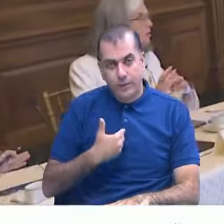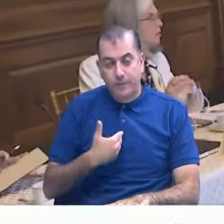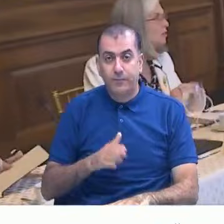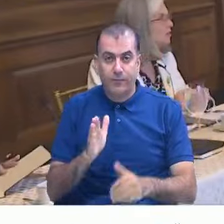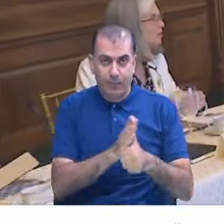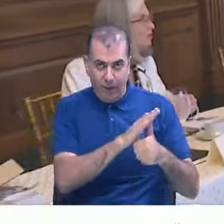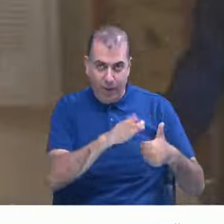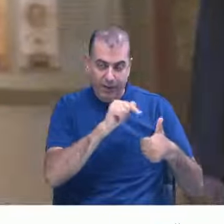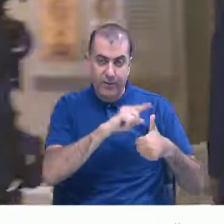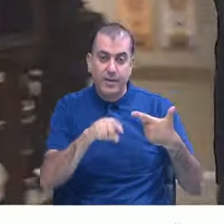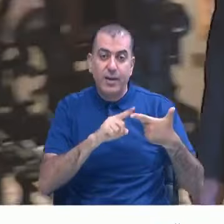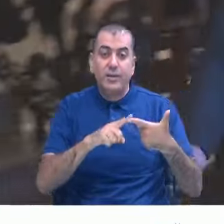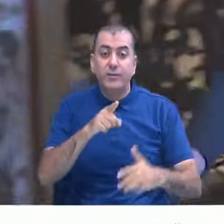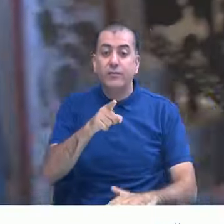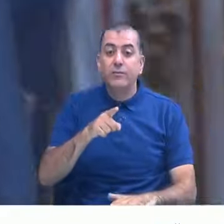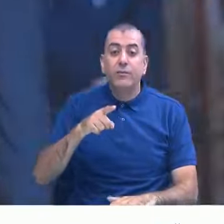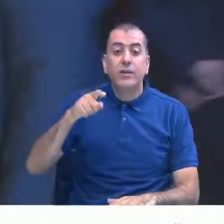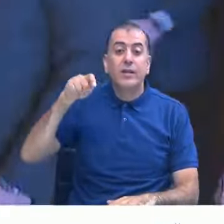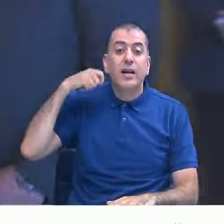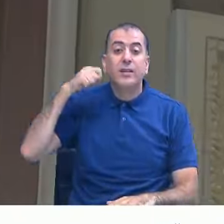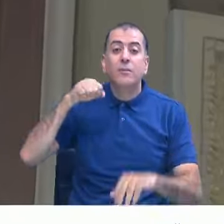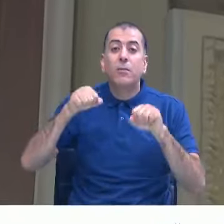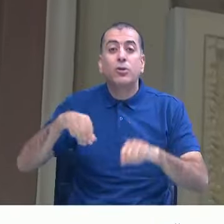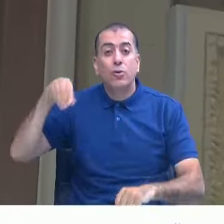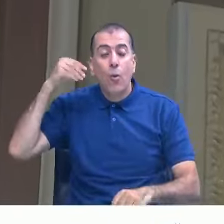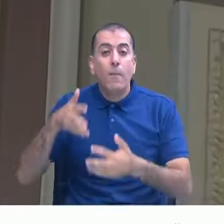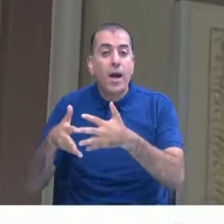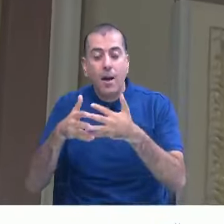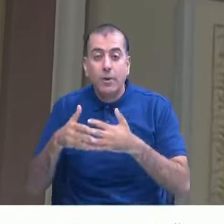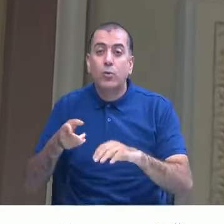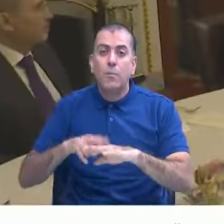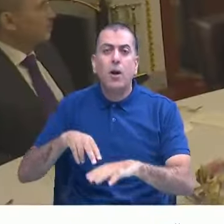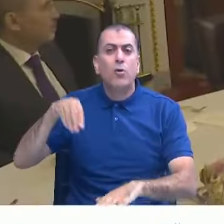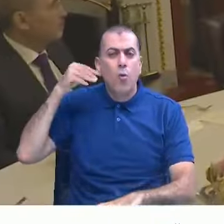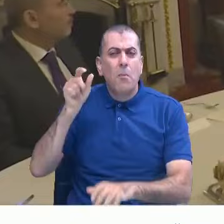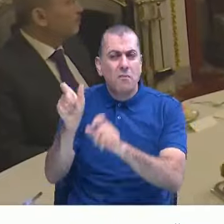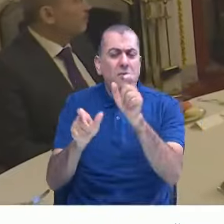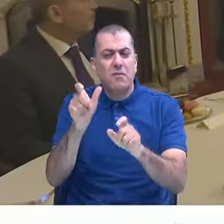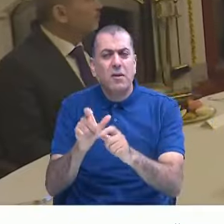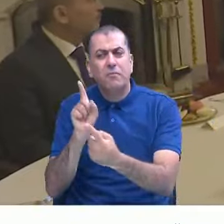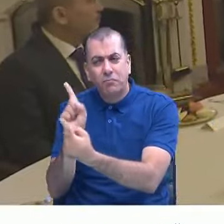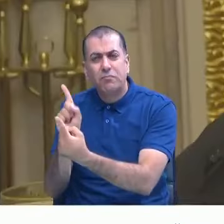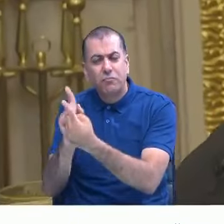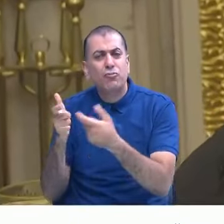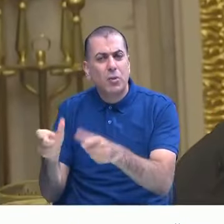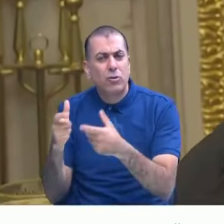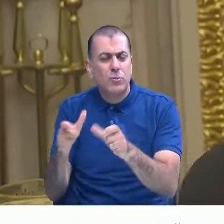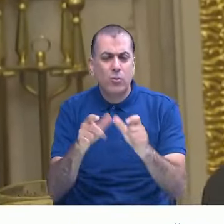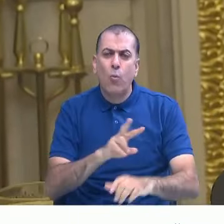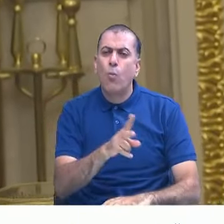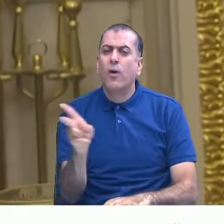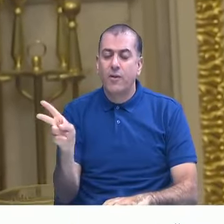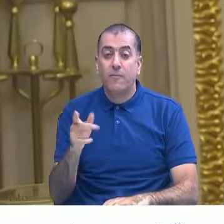الامريكي مايك جونسون وعدد من رؤساء لجان مجلسي النواب والشيوخ اعاد جلالته التاكيد على